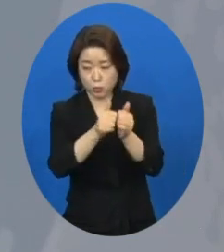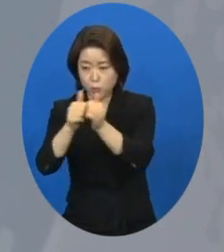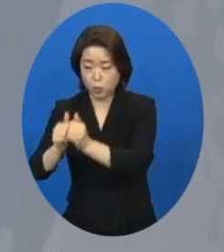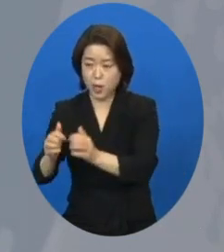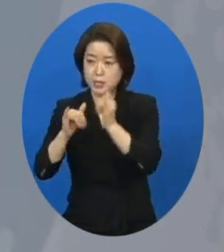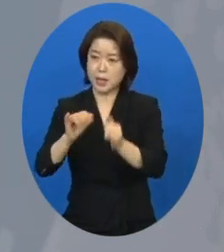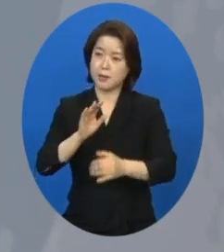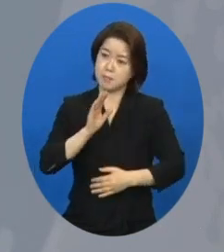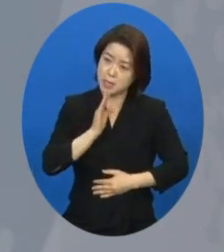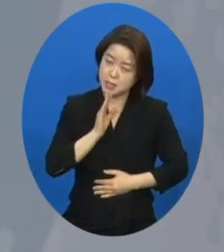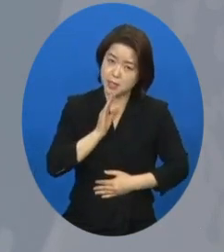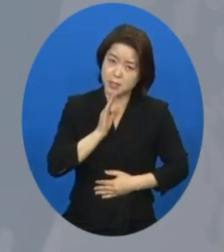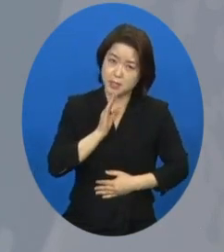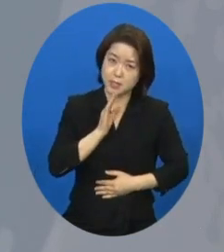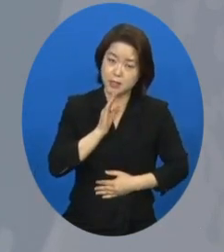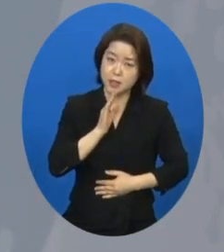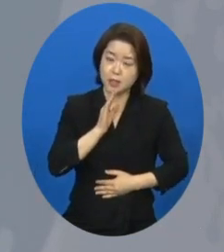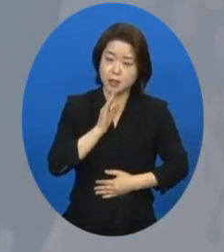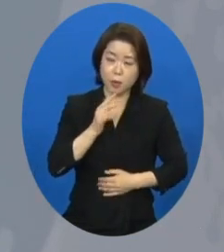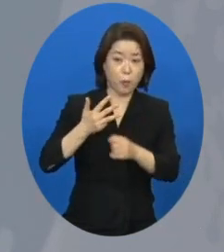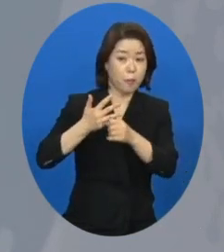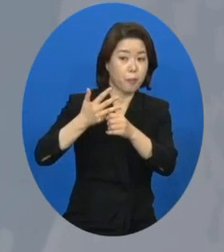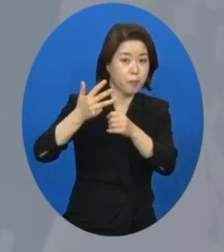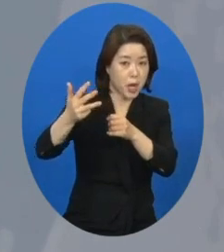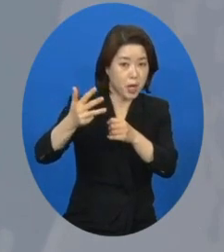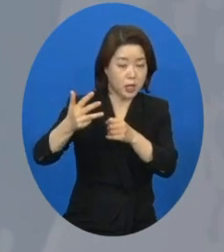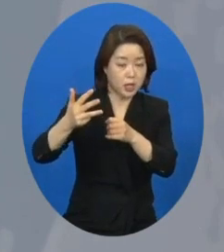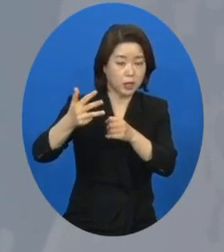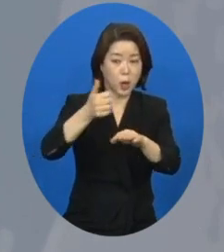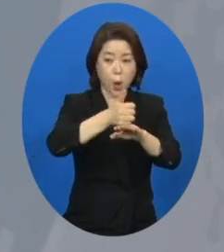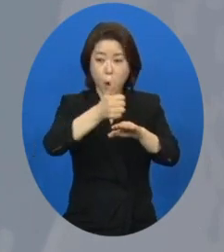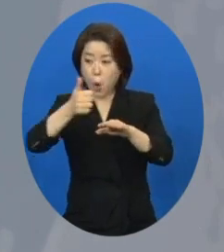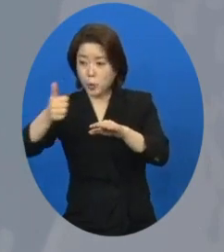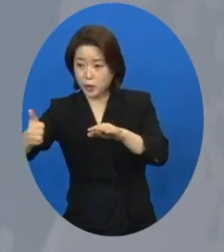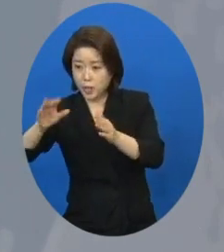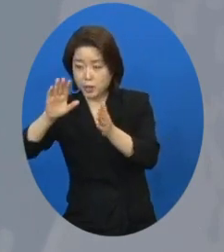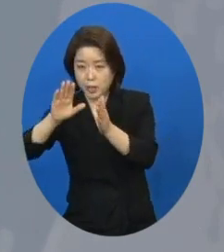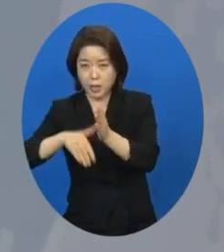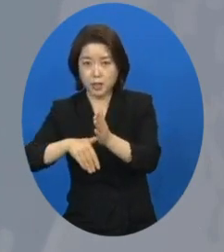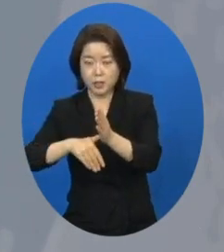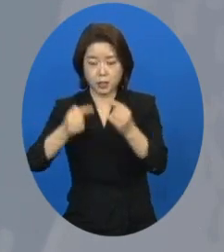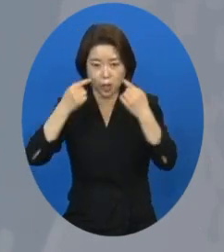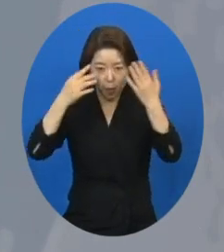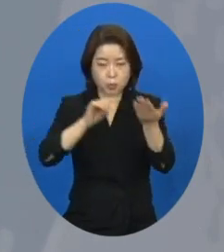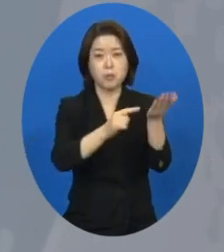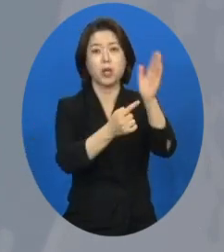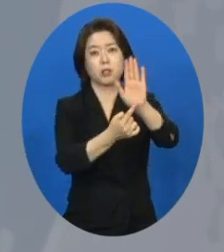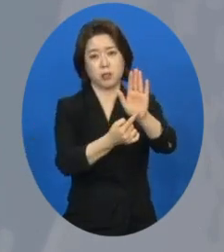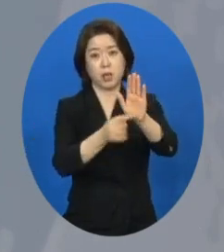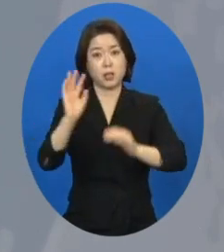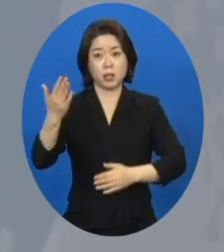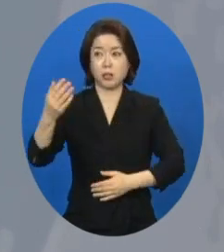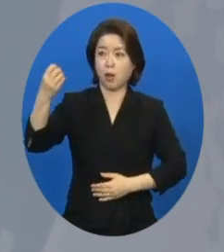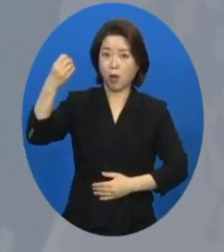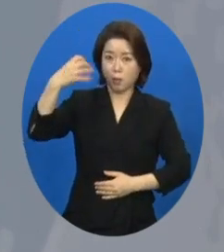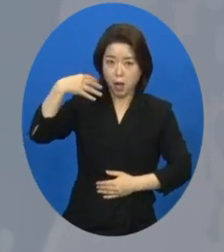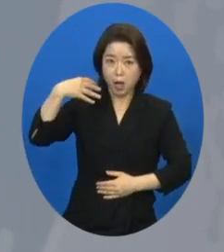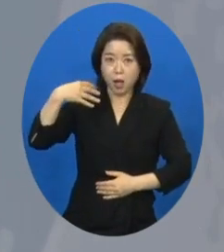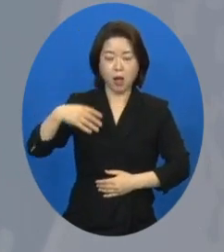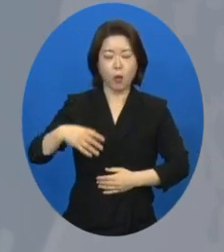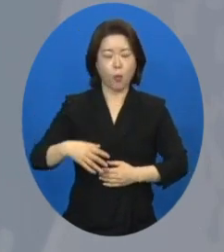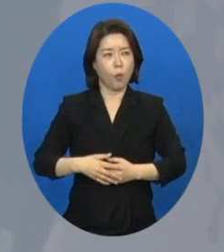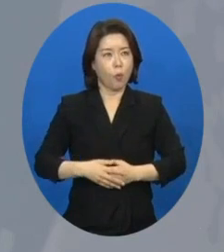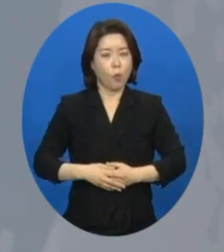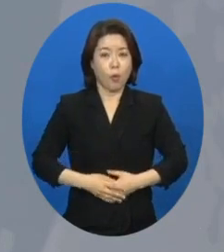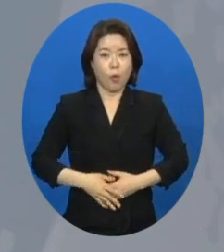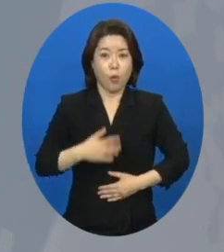사람인지 아닌지는 8년 뒤에 은퇴할 때가 되어서 분명히 드러나게 될 것이라. 제가